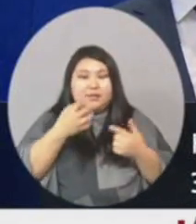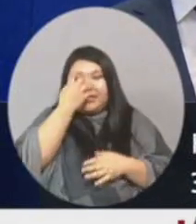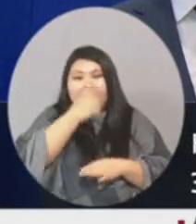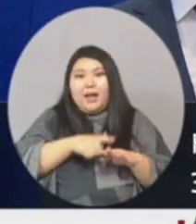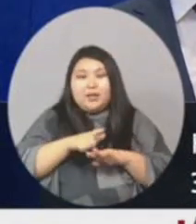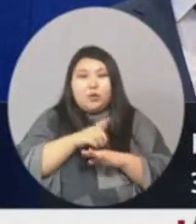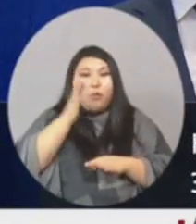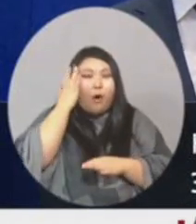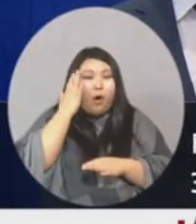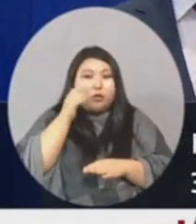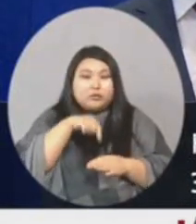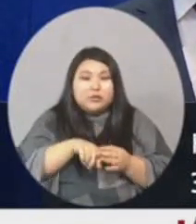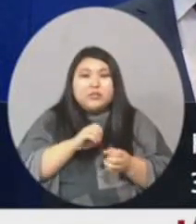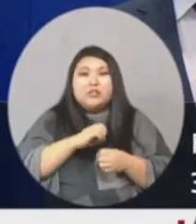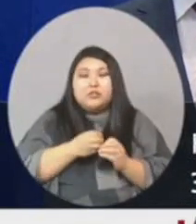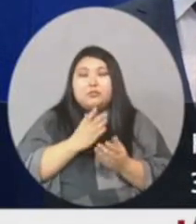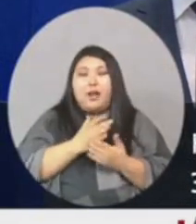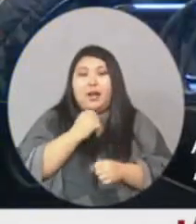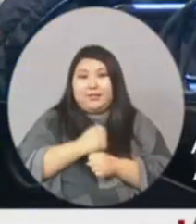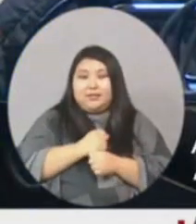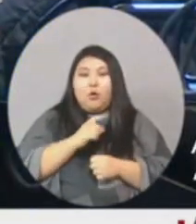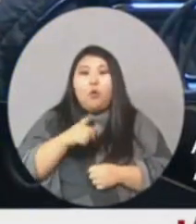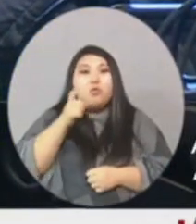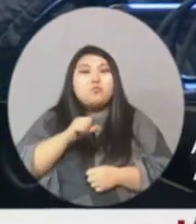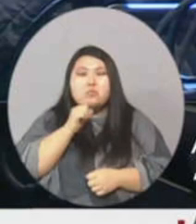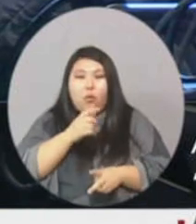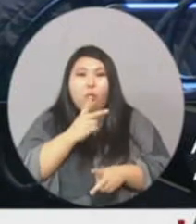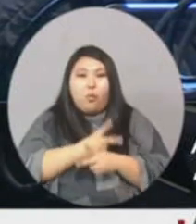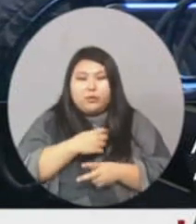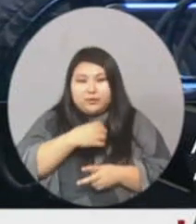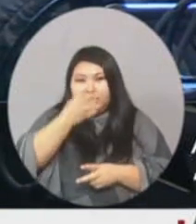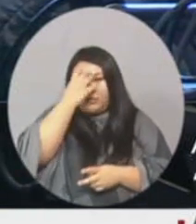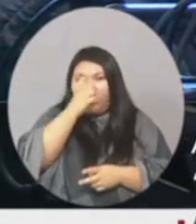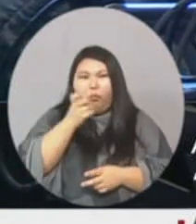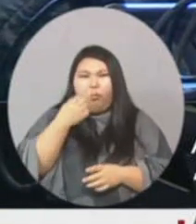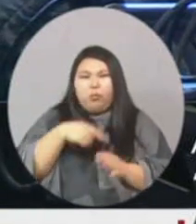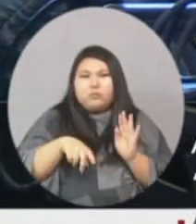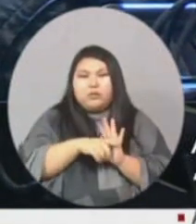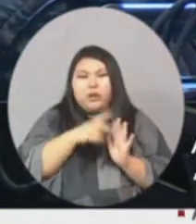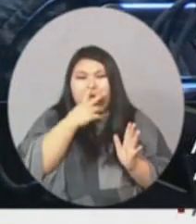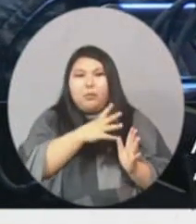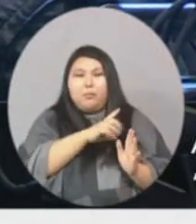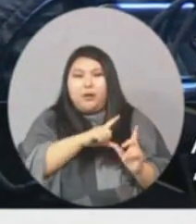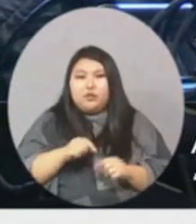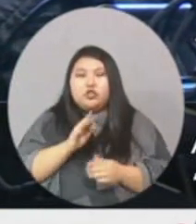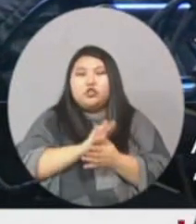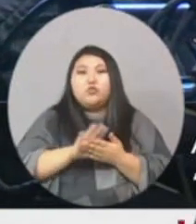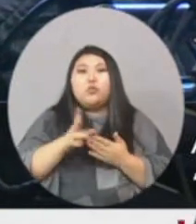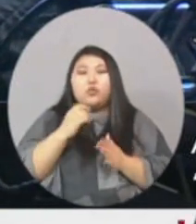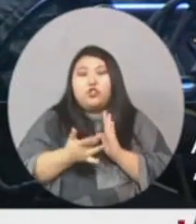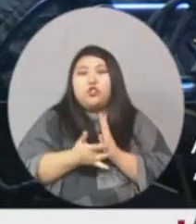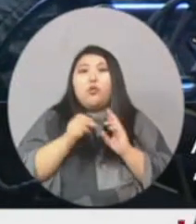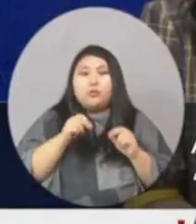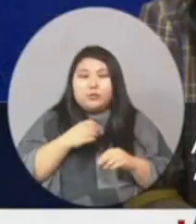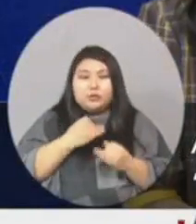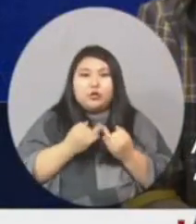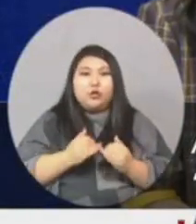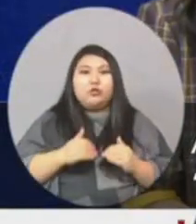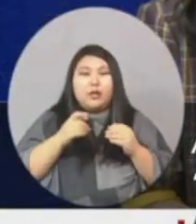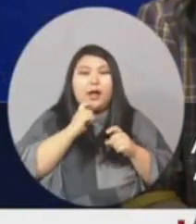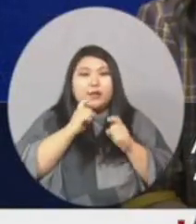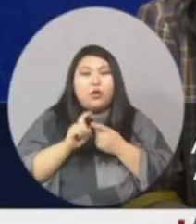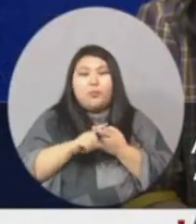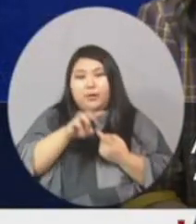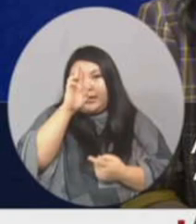бодлогын хүрээнд хэрэгдэж байгаа бодит нэг ажил юм. Хүн биш хууль засаглах хүн цуртлыг багасгах шин үеийн технологийн шийдэл болсон гэдгийг захим хөгжил харилцаа